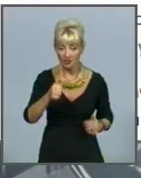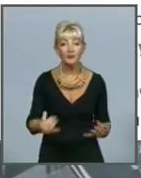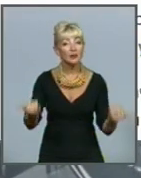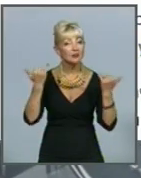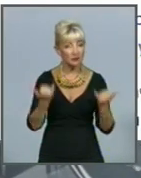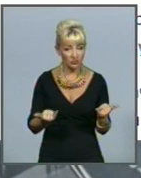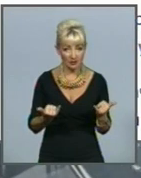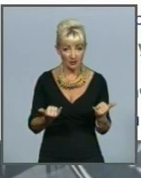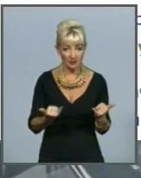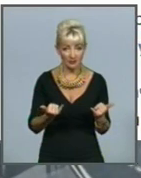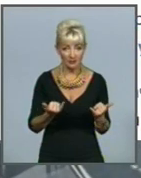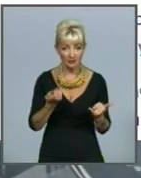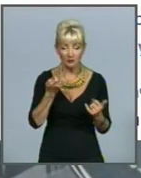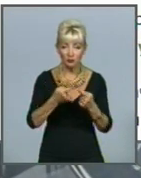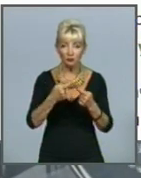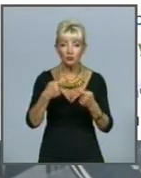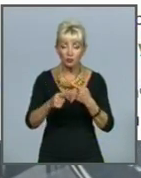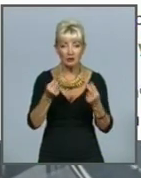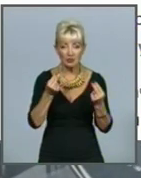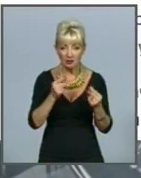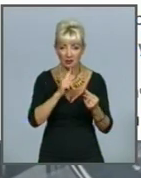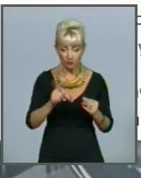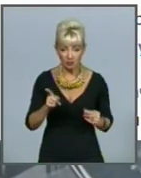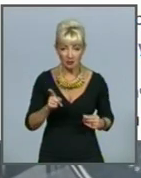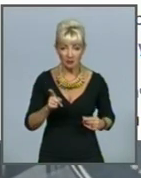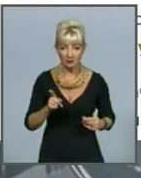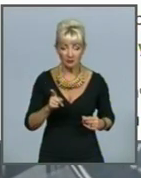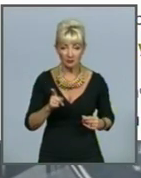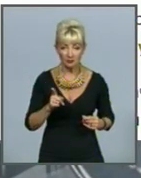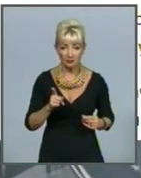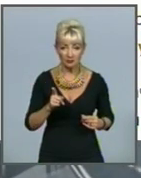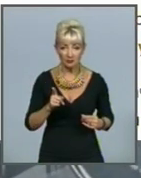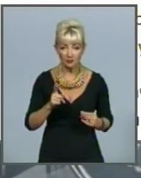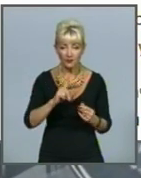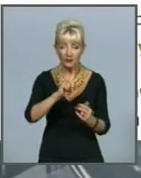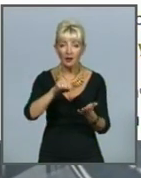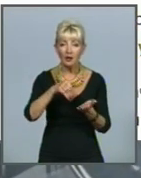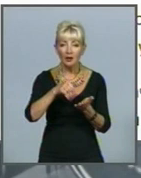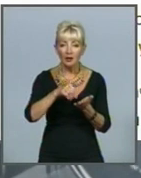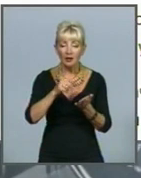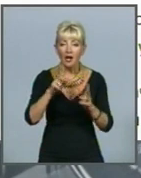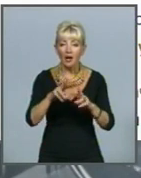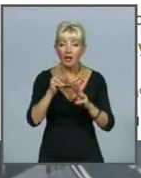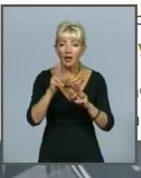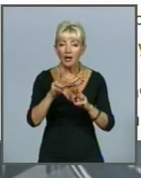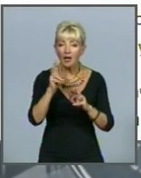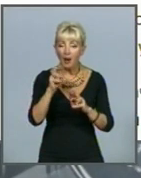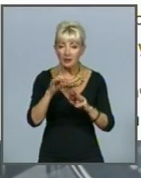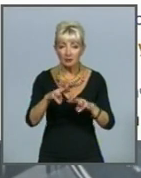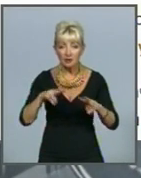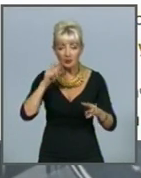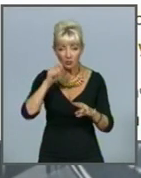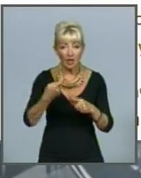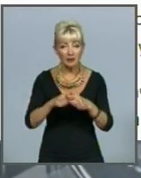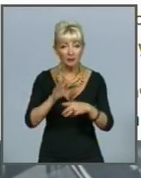ціни не буде. Тобто, Кабінет міністрів України цією постановою, да, вже відмінив